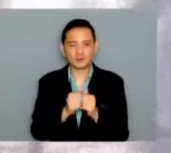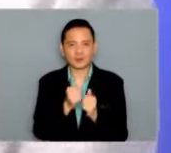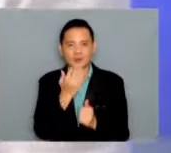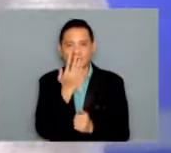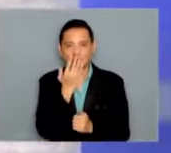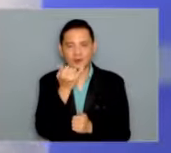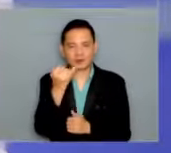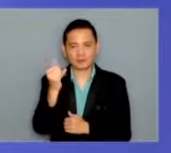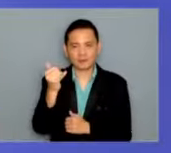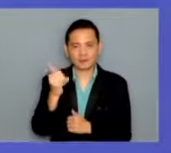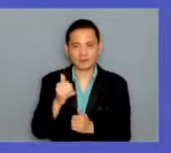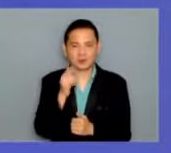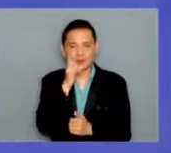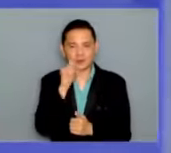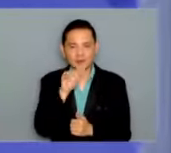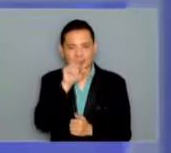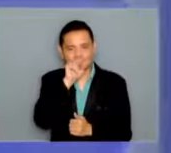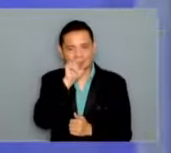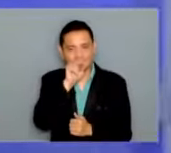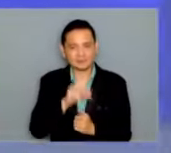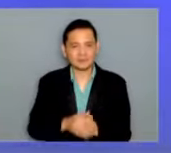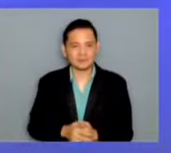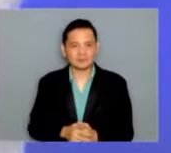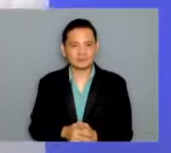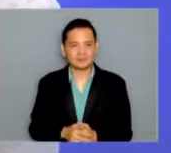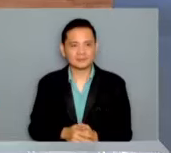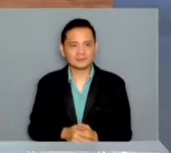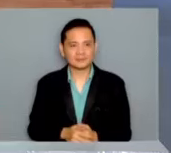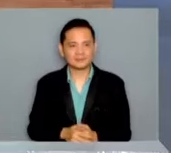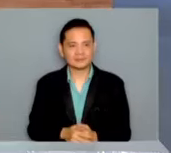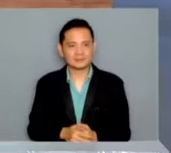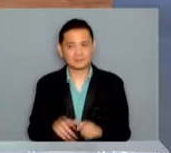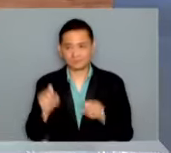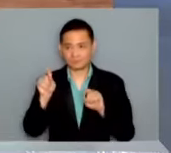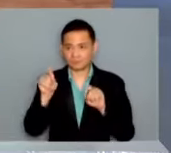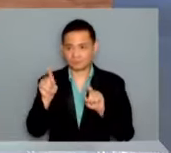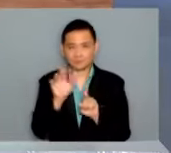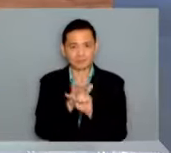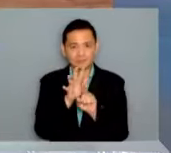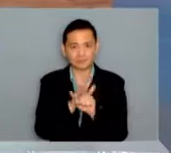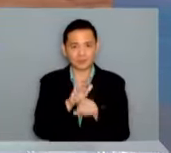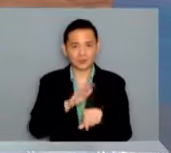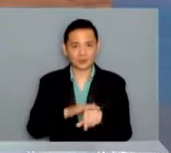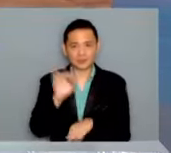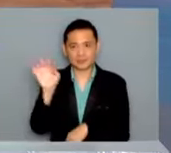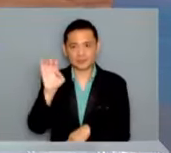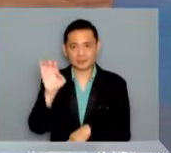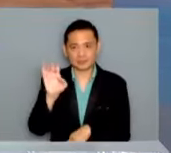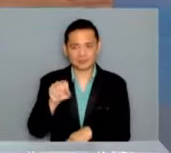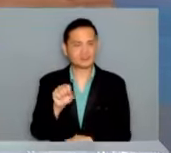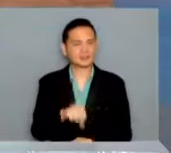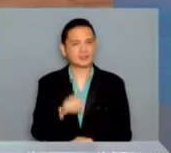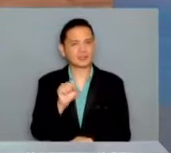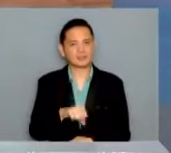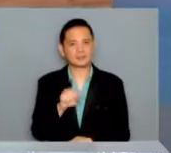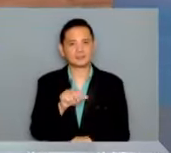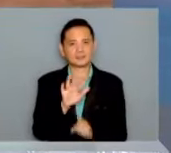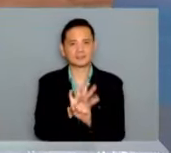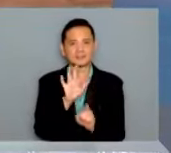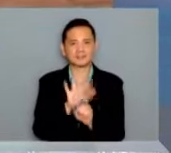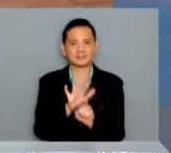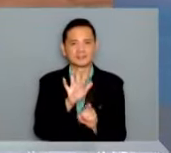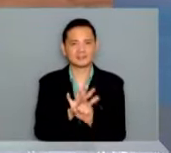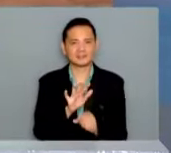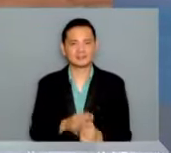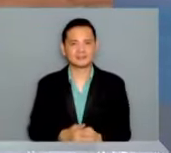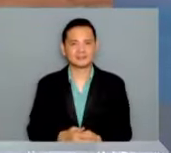mukha siyang duckling. So ito ba yung naging mabenta nung Easter? Yeah, yes, sobra. Actually. Sobrang mabenta. ASMR,